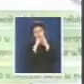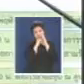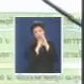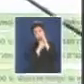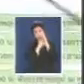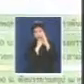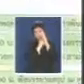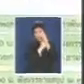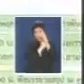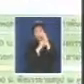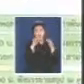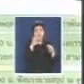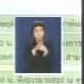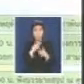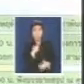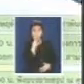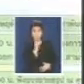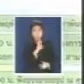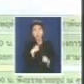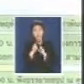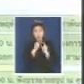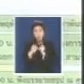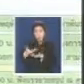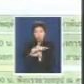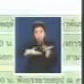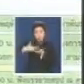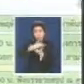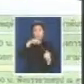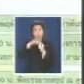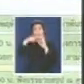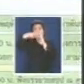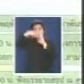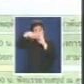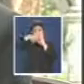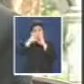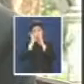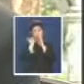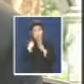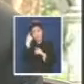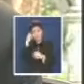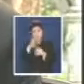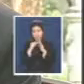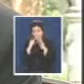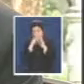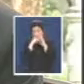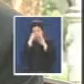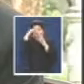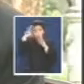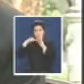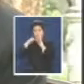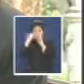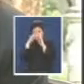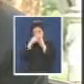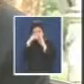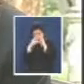บนเราก็จะมาคุยกันตั้งแต่เรื่องของการดูว่าเมื่อเราชะลอน้ำช่วงนี้แล้วตรงนี้จะทำอย่างไรนะ